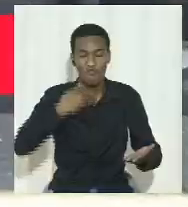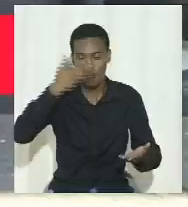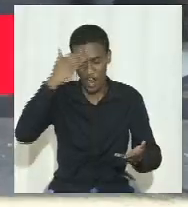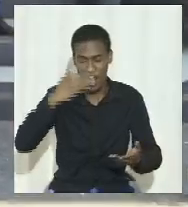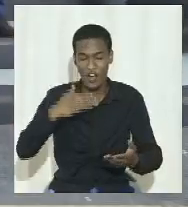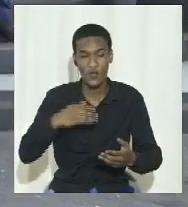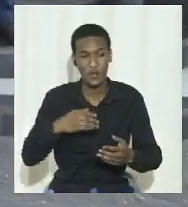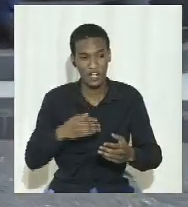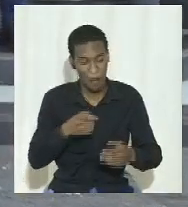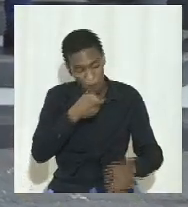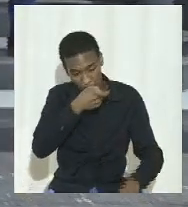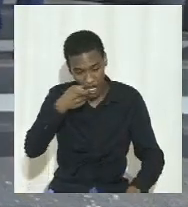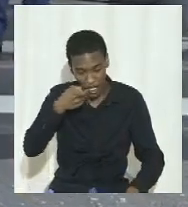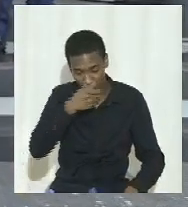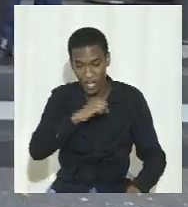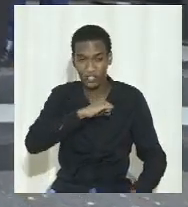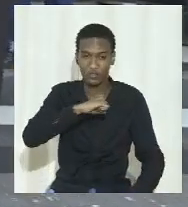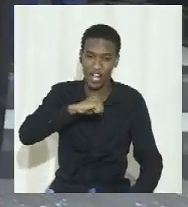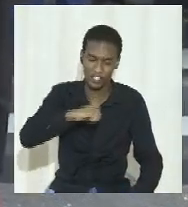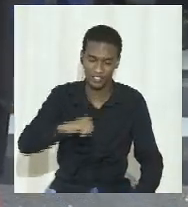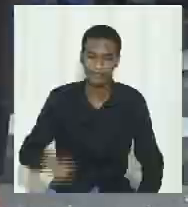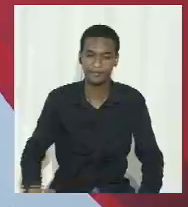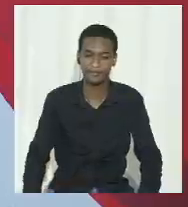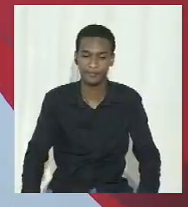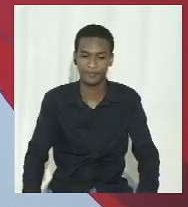du travail amperinasa.